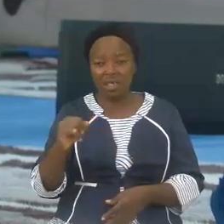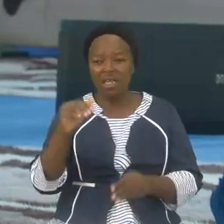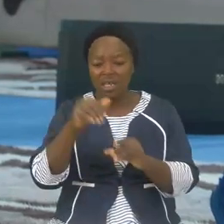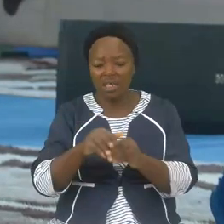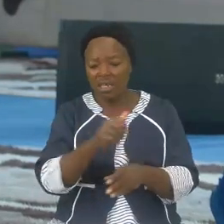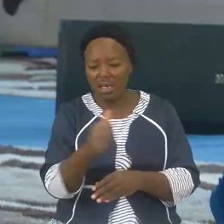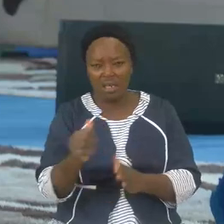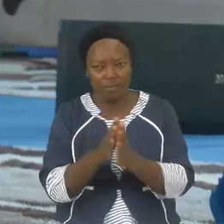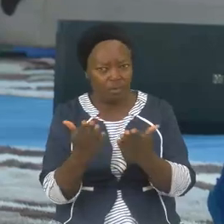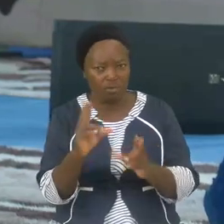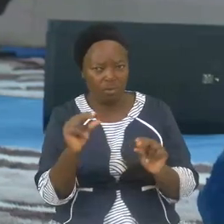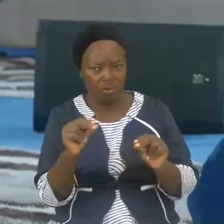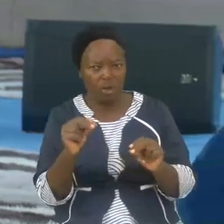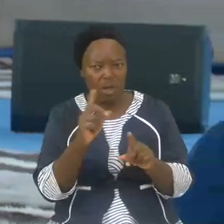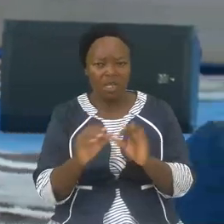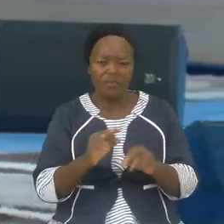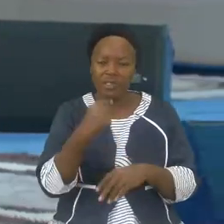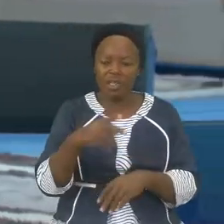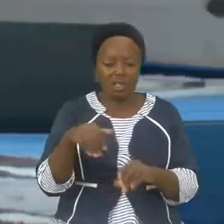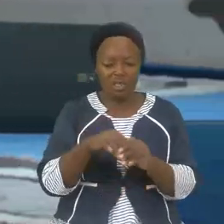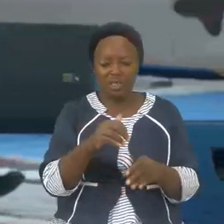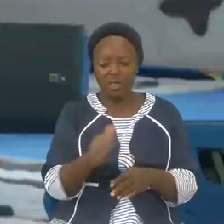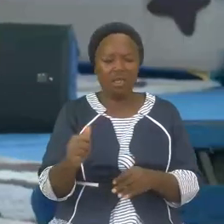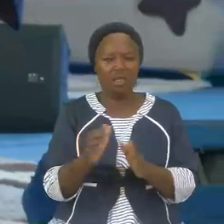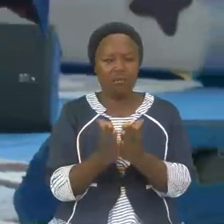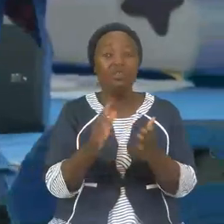un livre. Dans le livre,